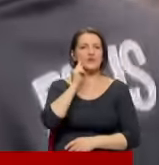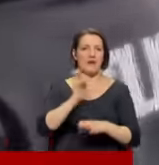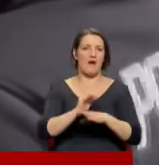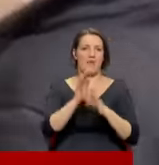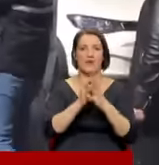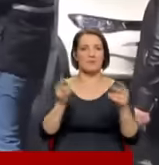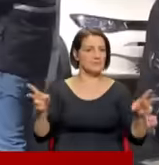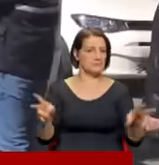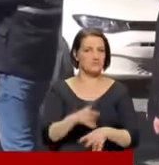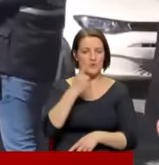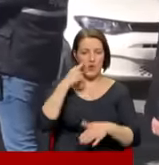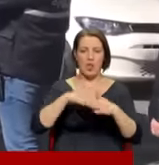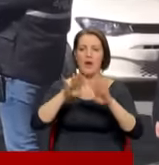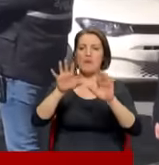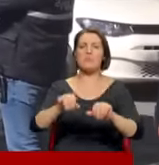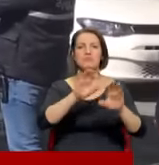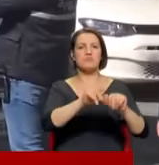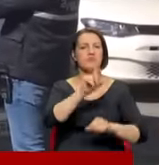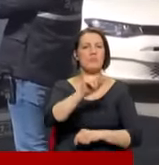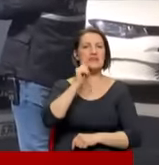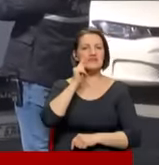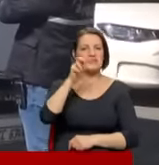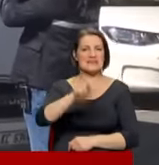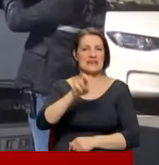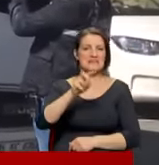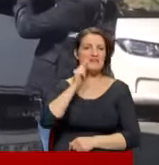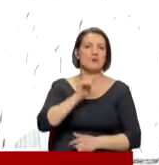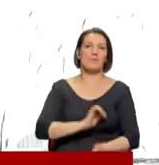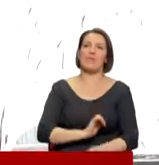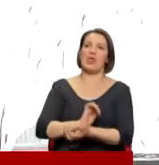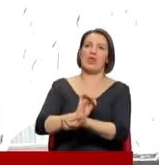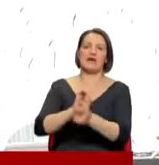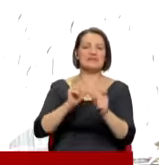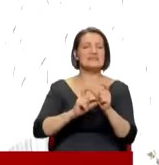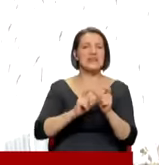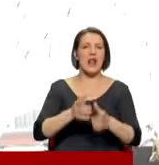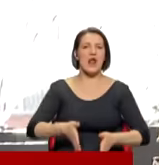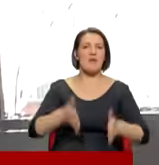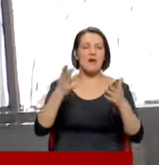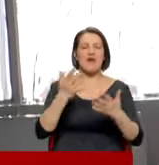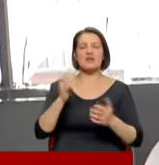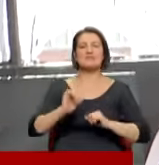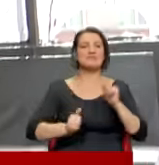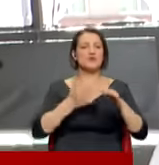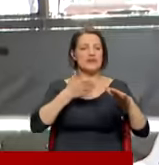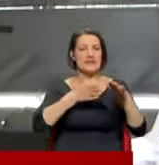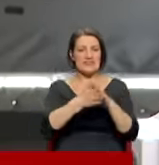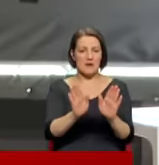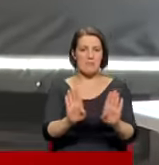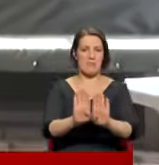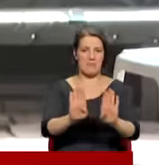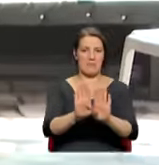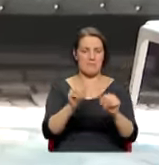hayatını kaybetti. Gözaltına alınan 11 kişiden 8'i tutuklandı. Sinan Apartmanı'yla gece kulübünün girişi yan